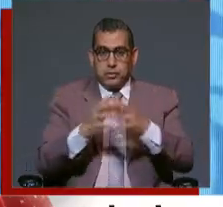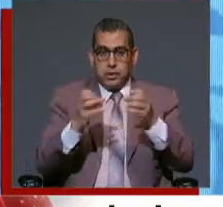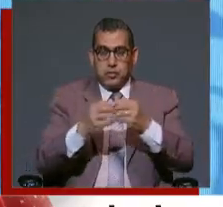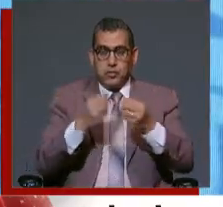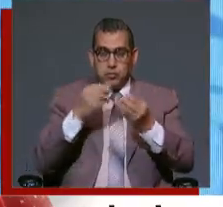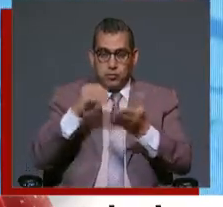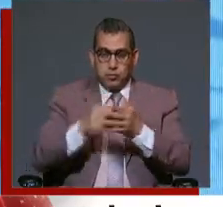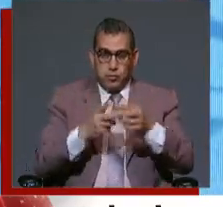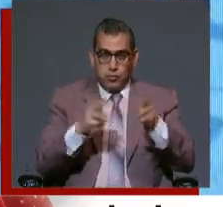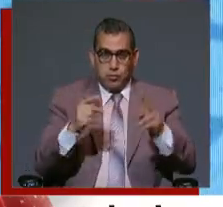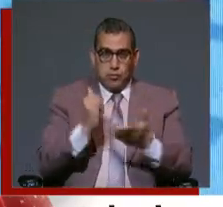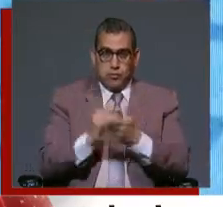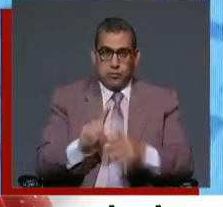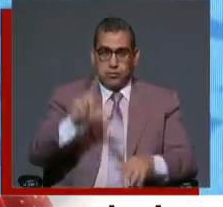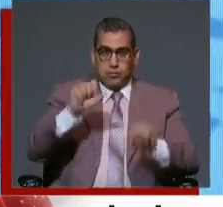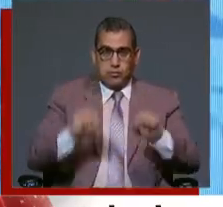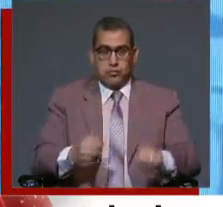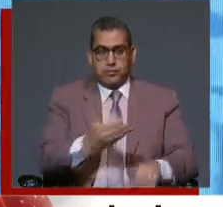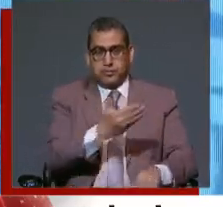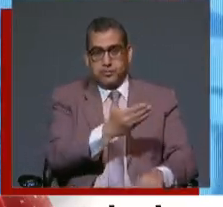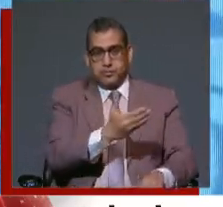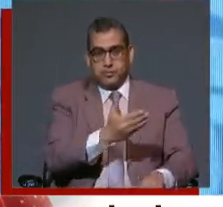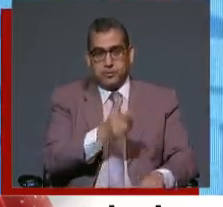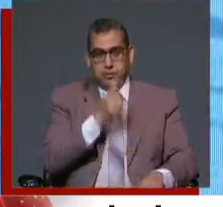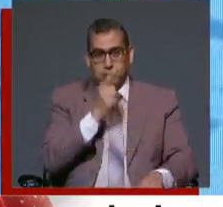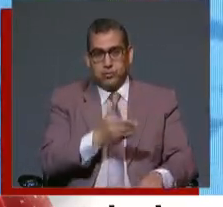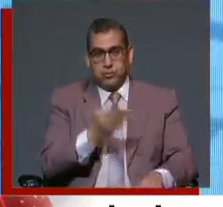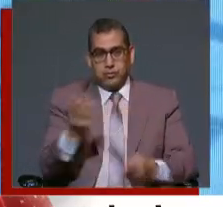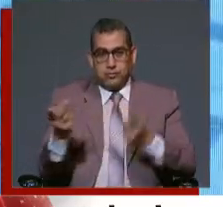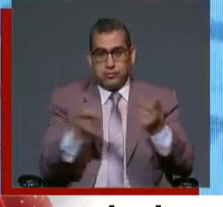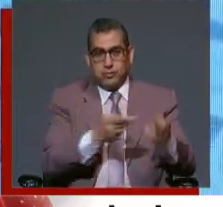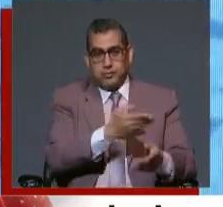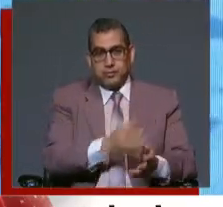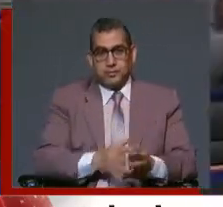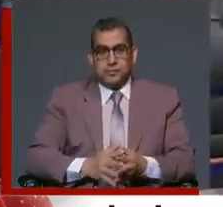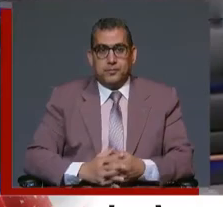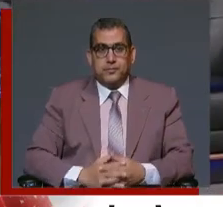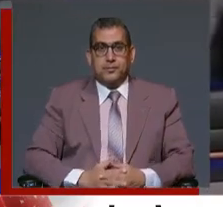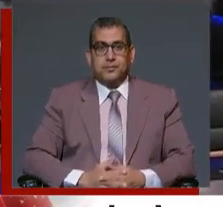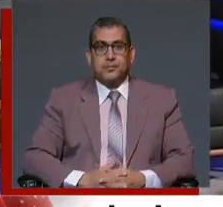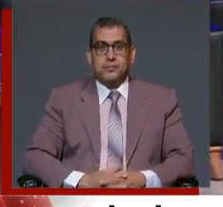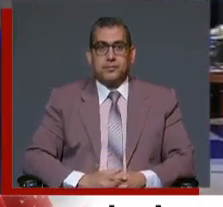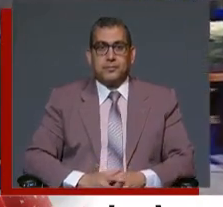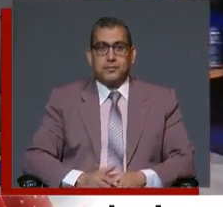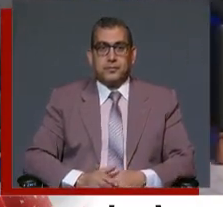الافتتاحية للاجتماعات. بروفيسور مهيلي، the floor is yours.